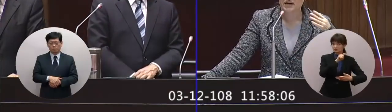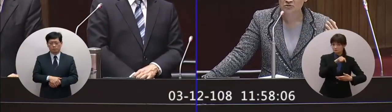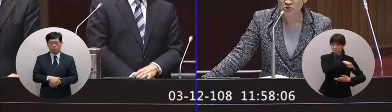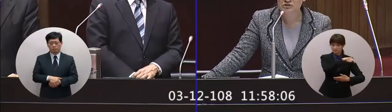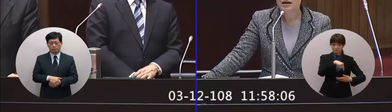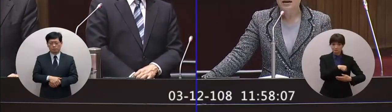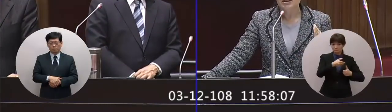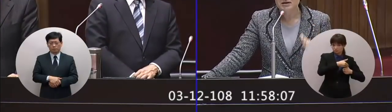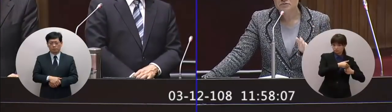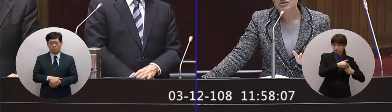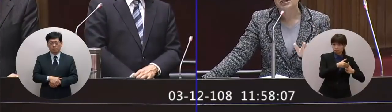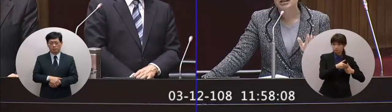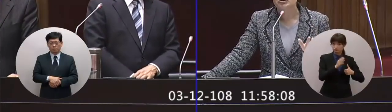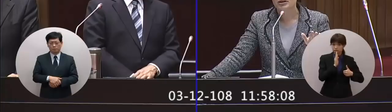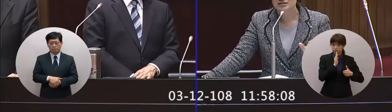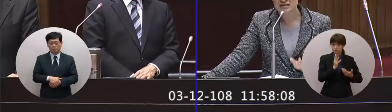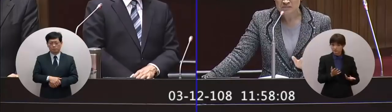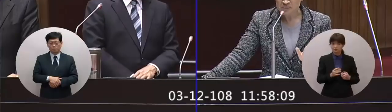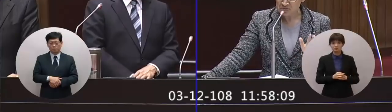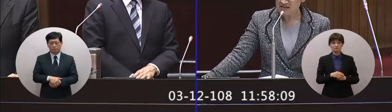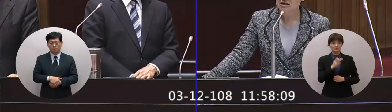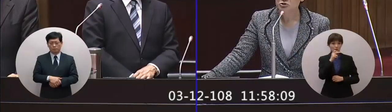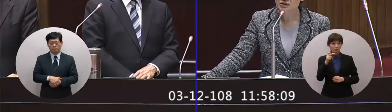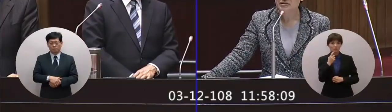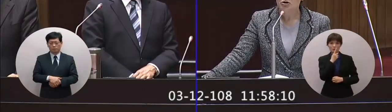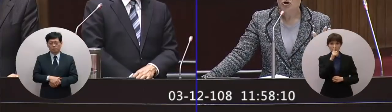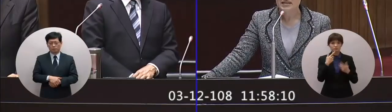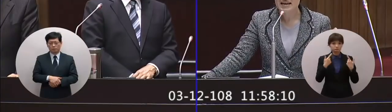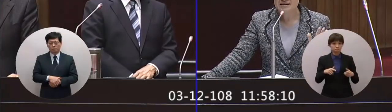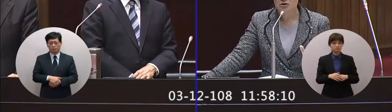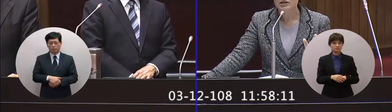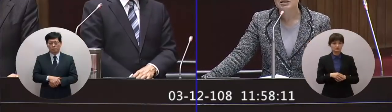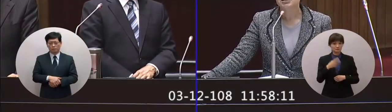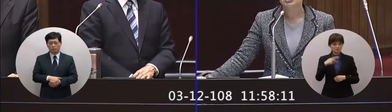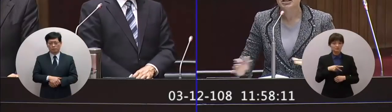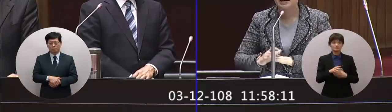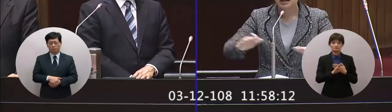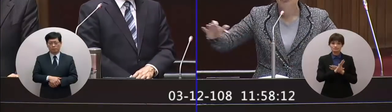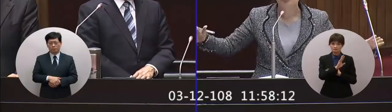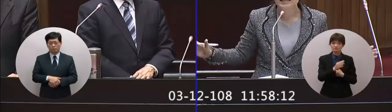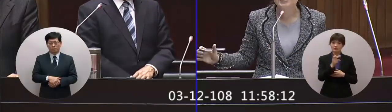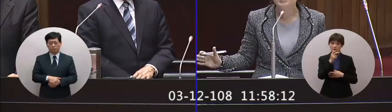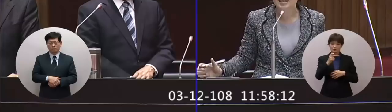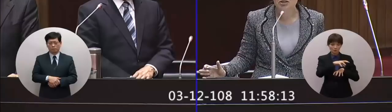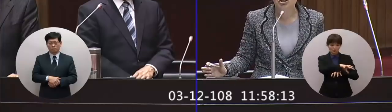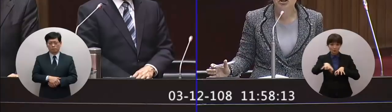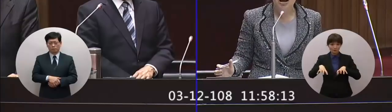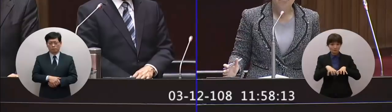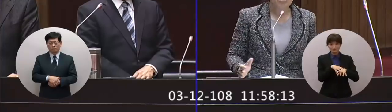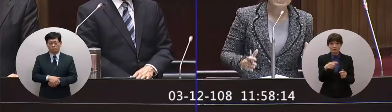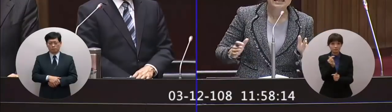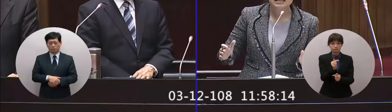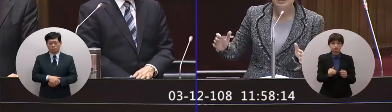去做培训，因为这不只是英语课的教学，我们在讨论的其实是一个英语环境的建